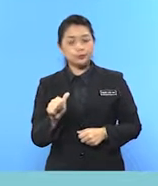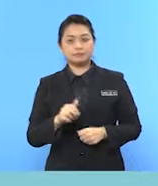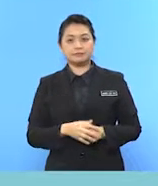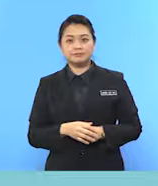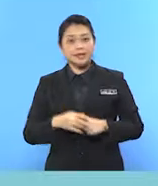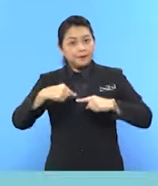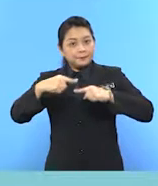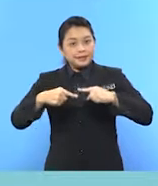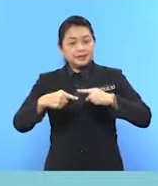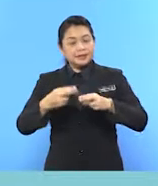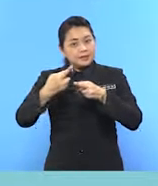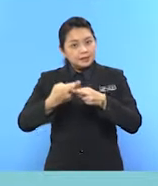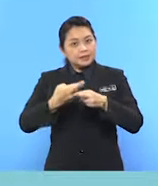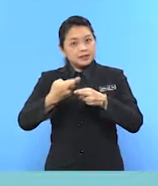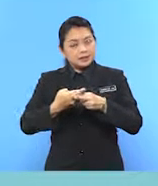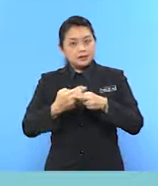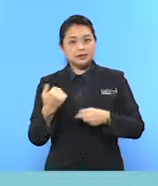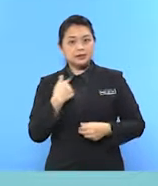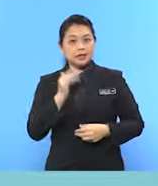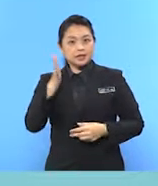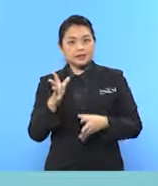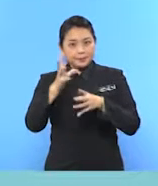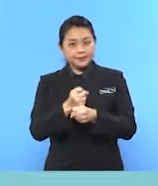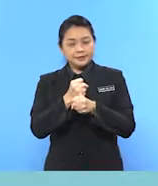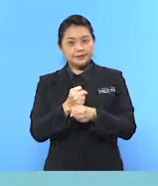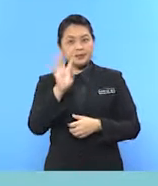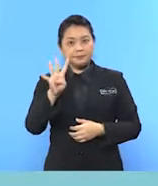Sisi bertentangan per sisi bersebelahan iaitu